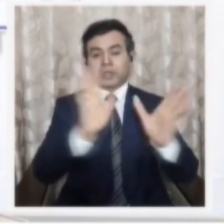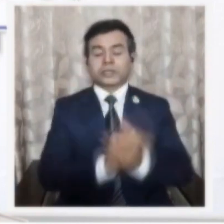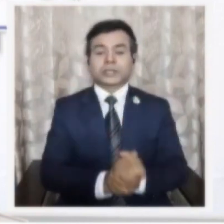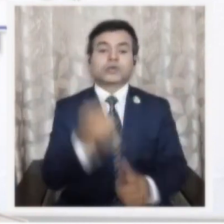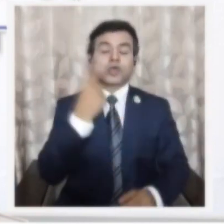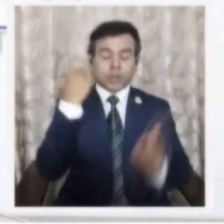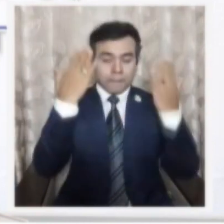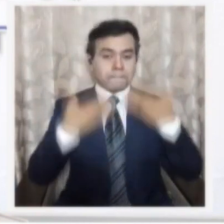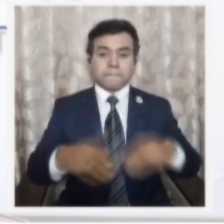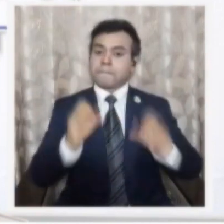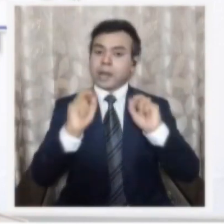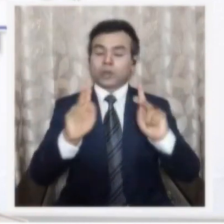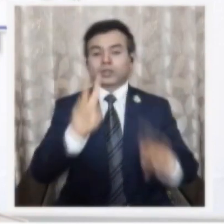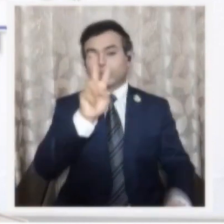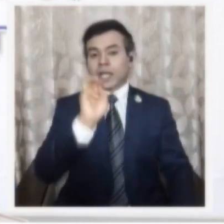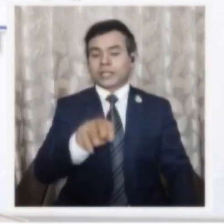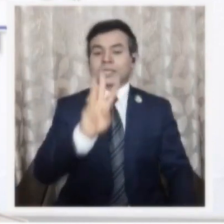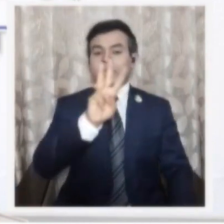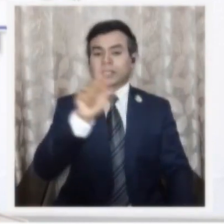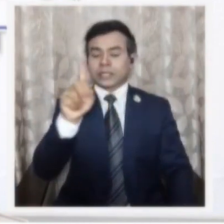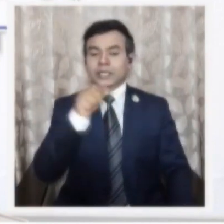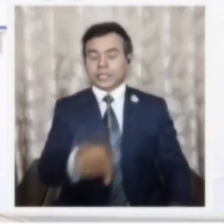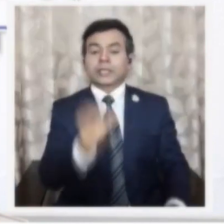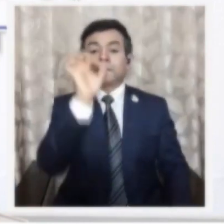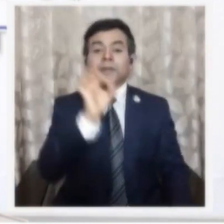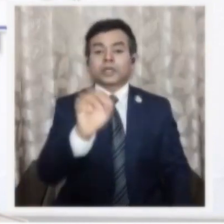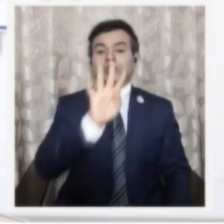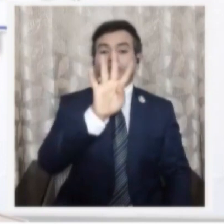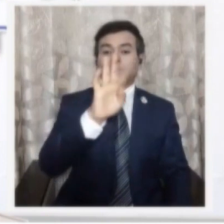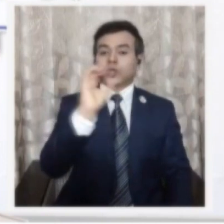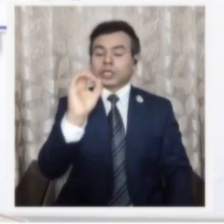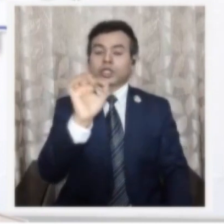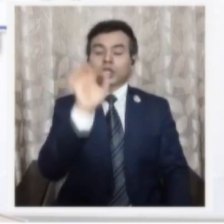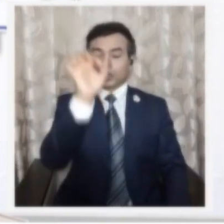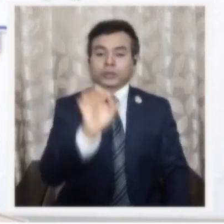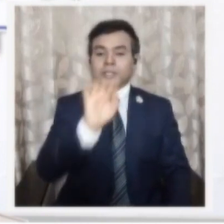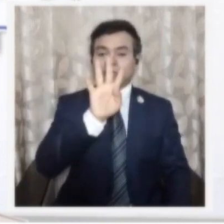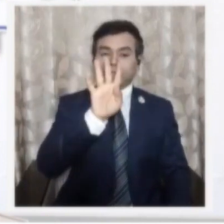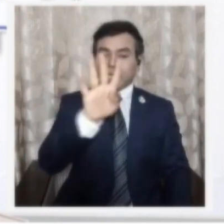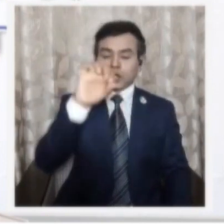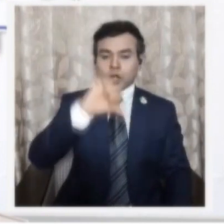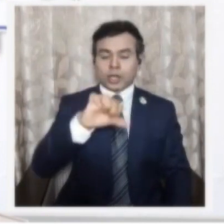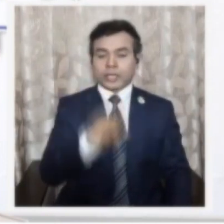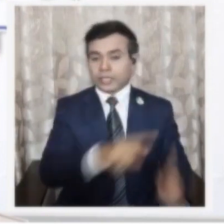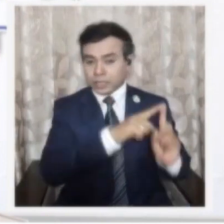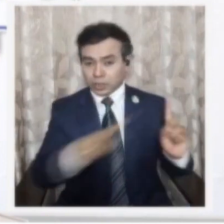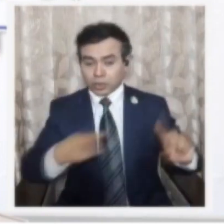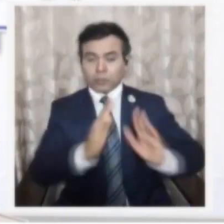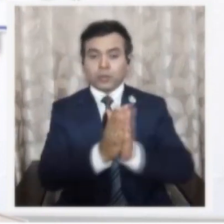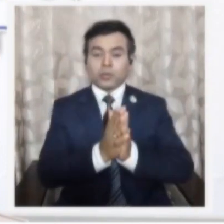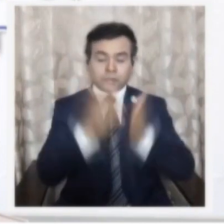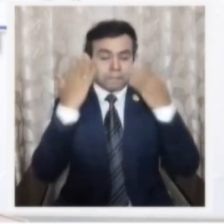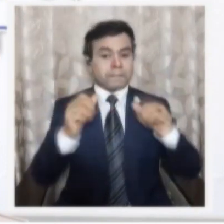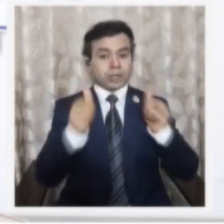1,22,660 জন। 24 ঘন্টায় সুস্থ হয়েছেন 2,031 জন এবং শনাক্ত বিবেচনায় সুস্থতার